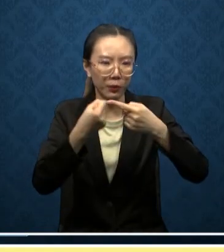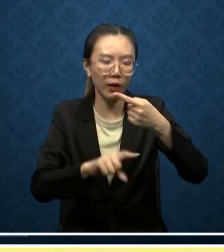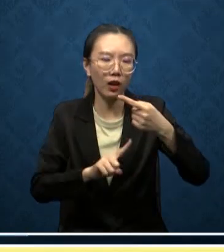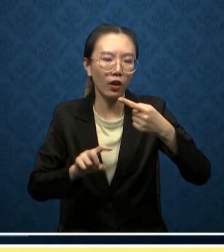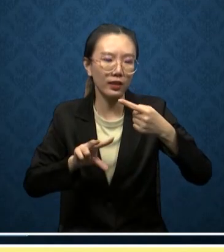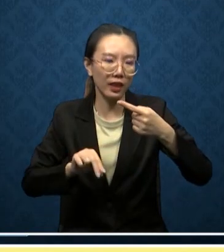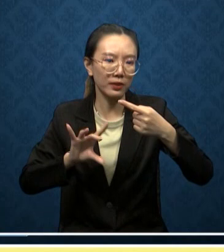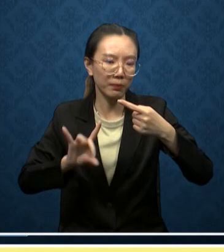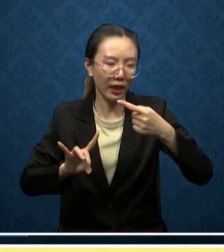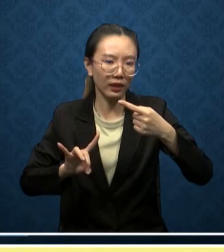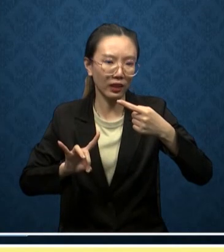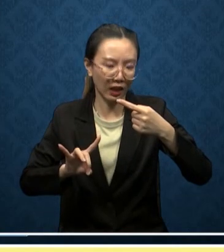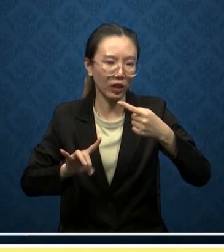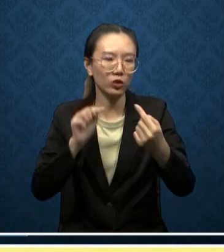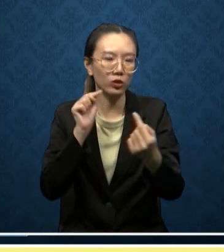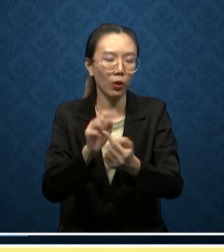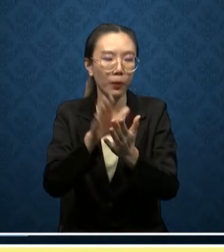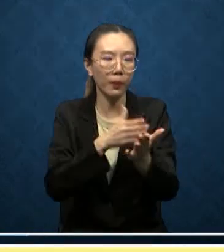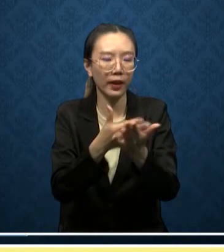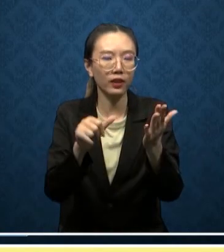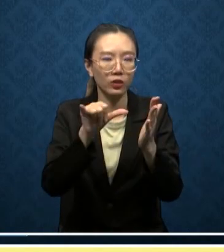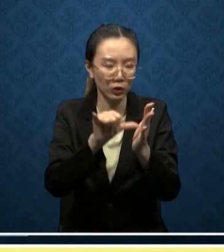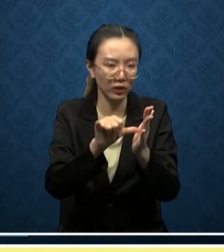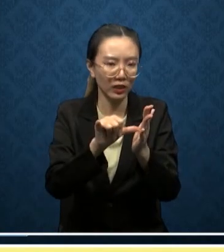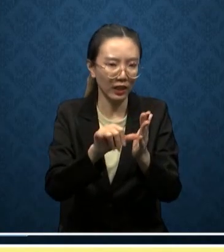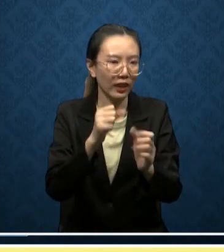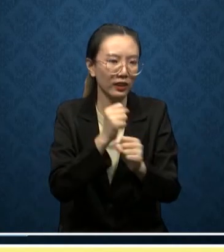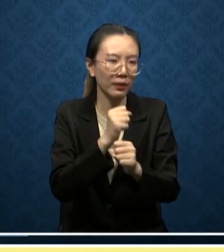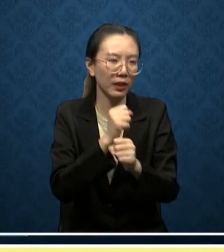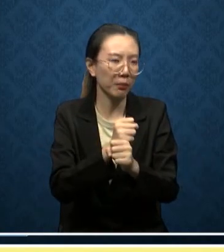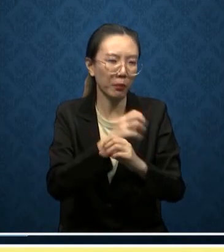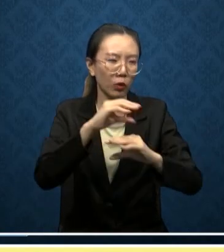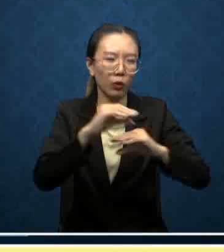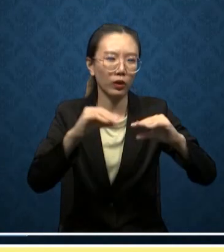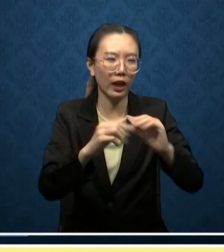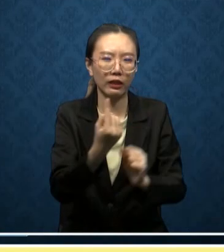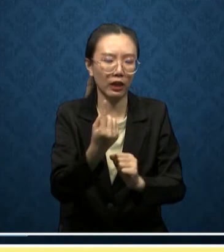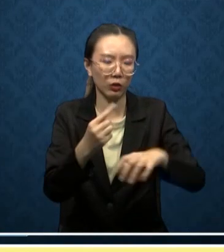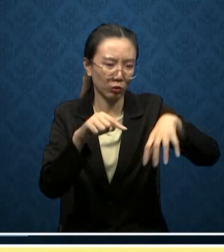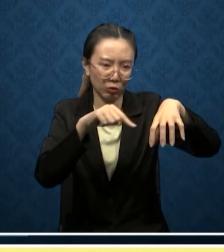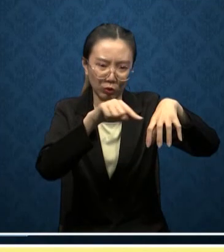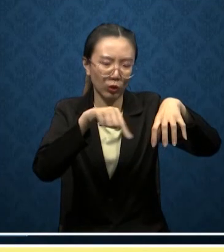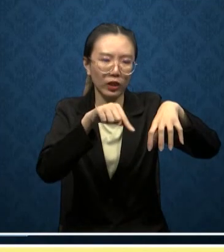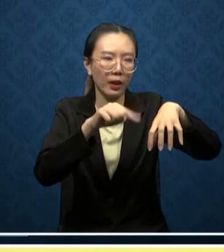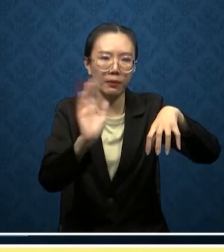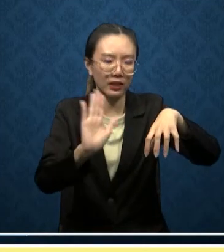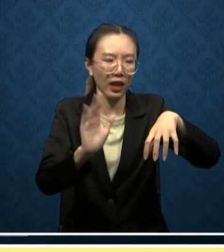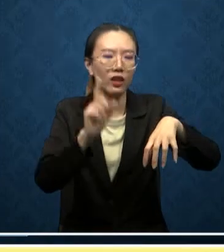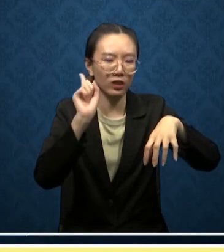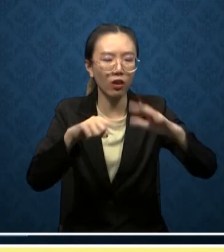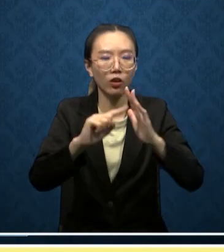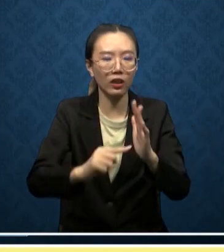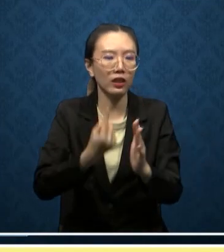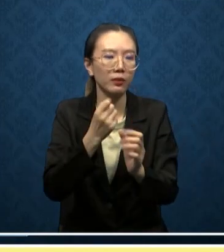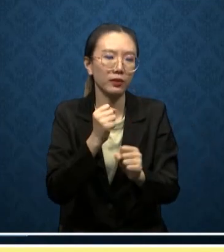ใต้การขับเคลื่อนของของของยุสาชาติด้านนี้แล้วก็ทำเรื่องโครงการเดียวในในพื้นที่ของแปลงใหญ่ซึ่งในแปลงใหญ่มันต้องเริ่มต้นแต่การ